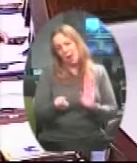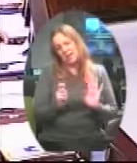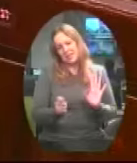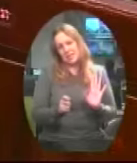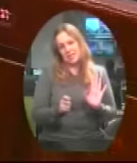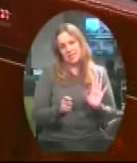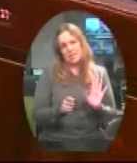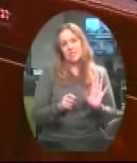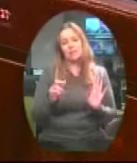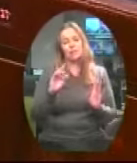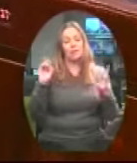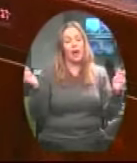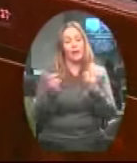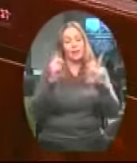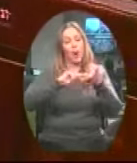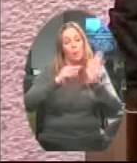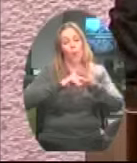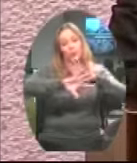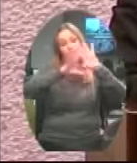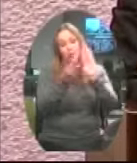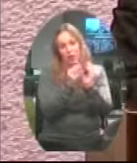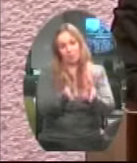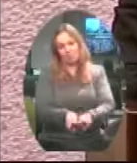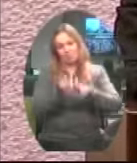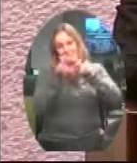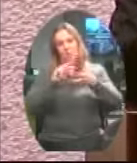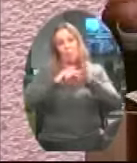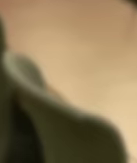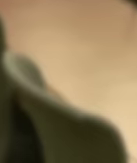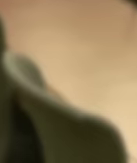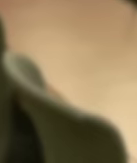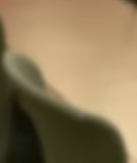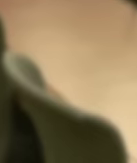פוליטי שלם, שכנראה עוד ישמש את הפוליטיקאים בימים הקרובים.